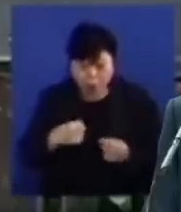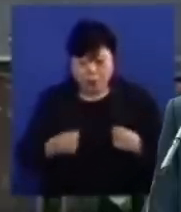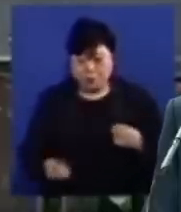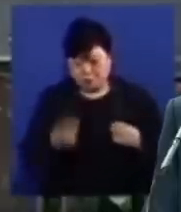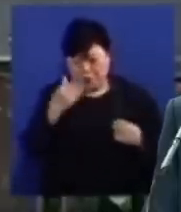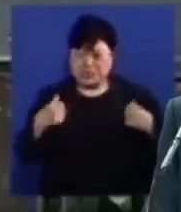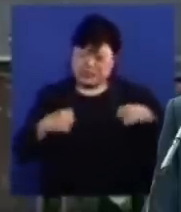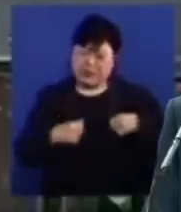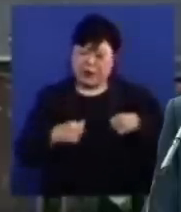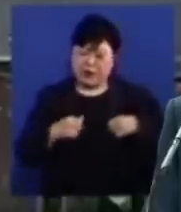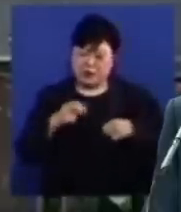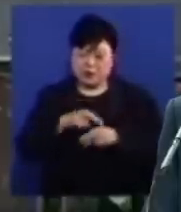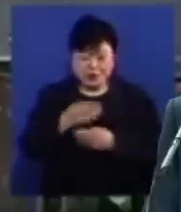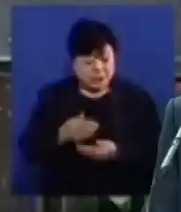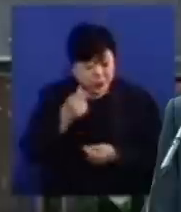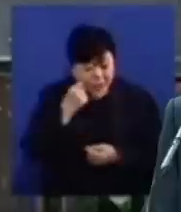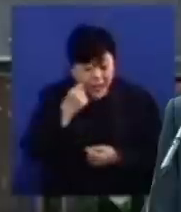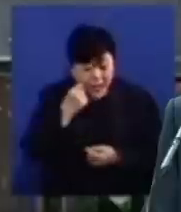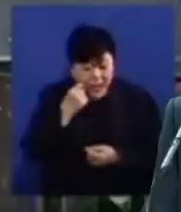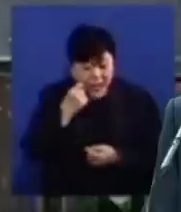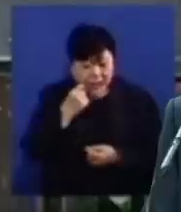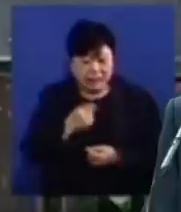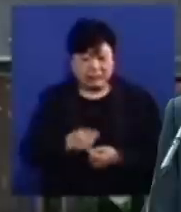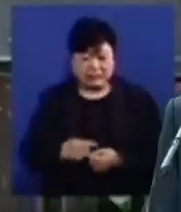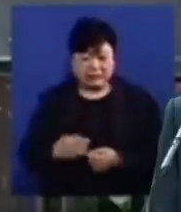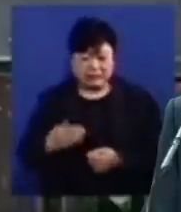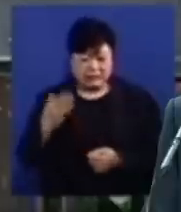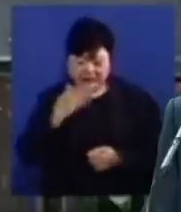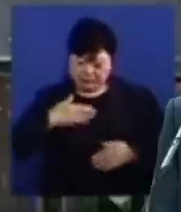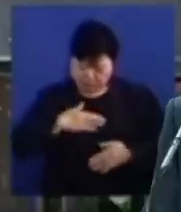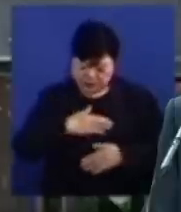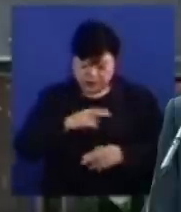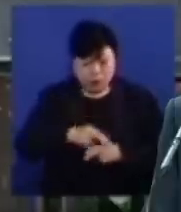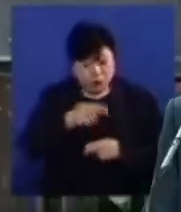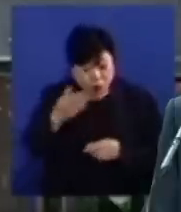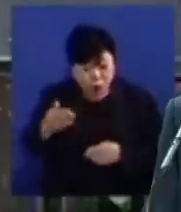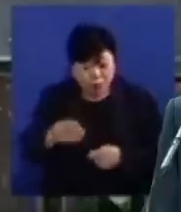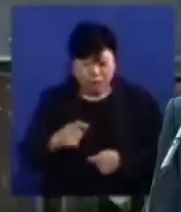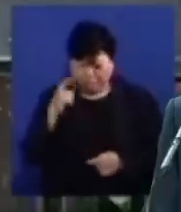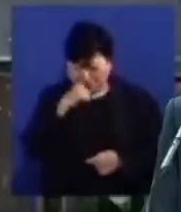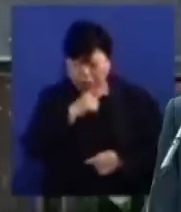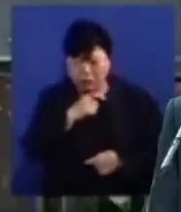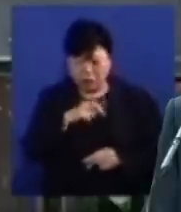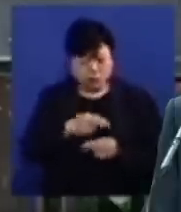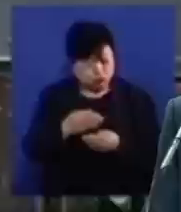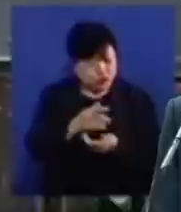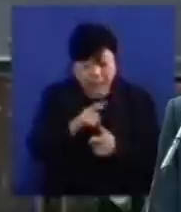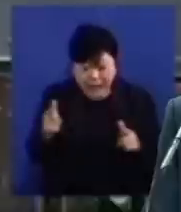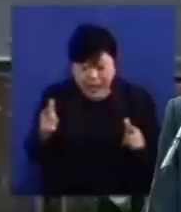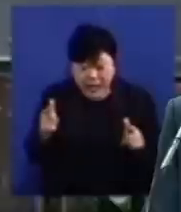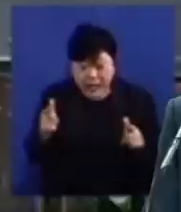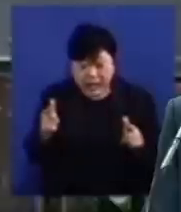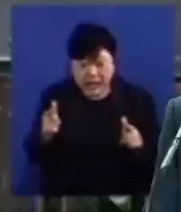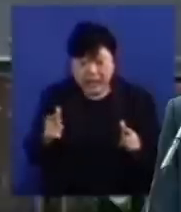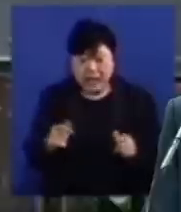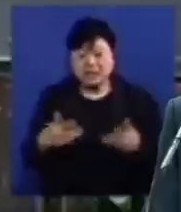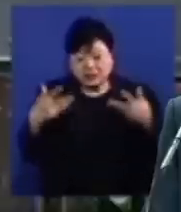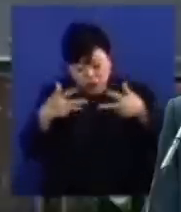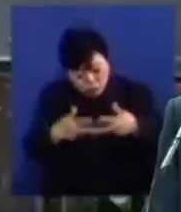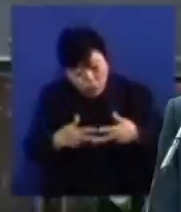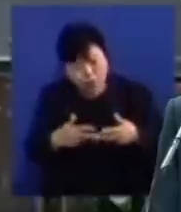못 입었으니까 선물 못 받는다. 너는 때를 깨끗이 씻었으니까 선물 받아라. 너는 때가 많으니까 선물 못 받는다. 그런